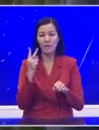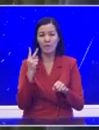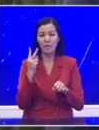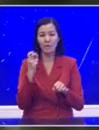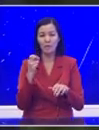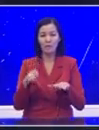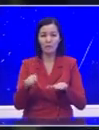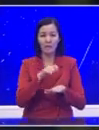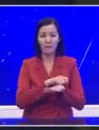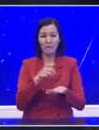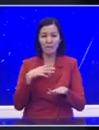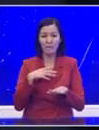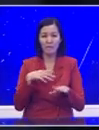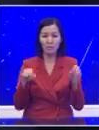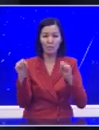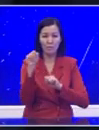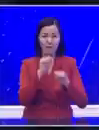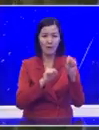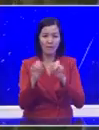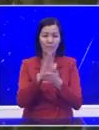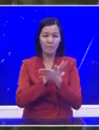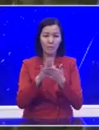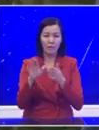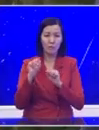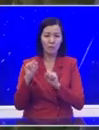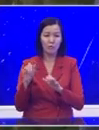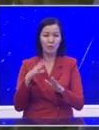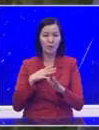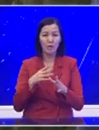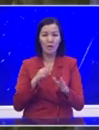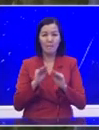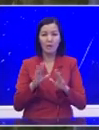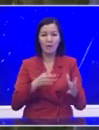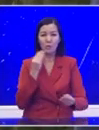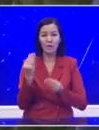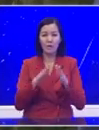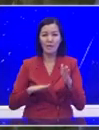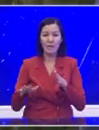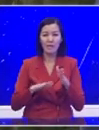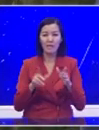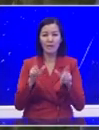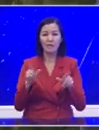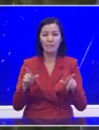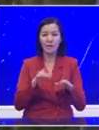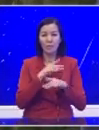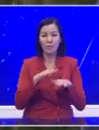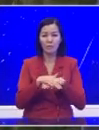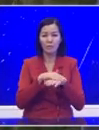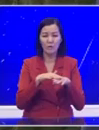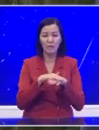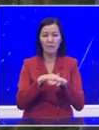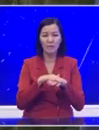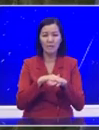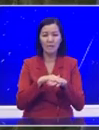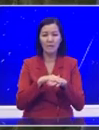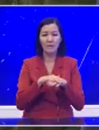1200 квадратный метр дезинфекциялық обработка жүріп жатыр. Балалардың ойнайтын алаңдарды, адамдардың көп шоғырлатын жерлері солардың ішінде